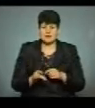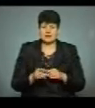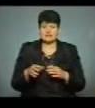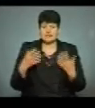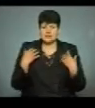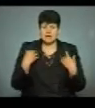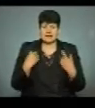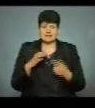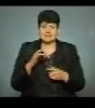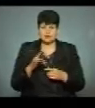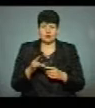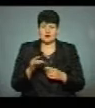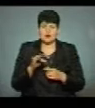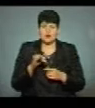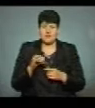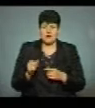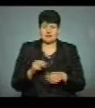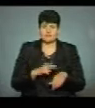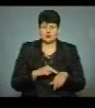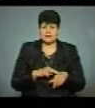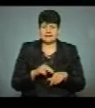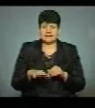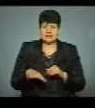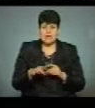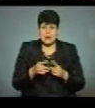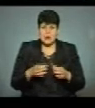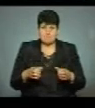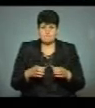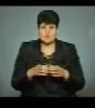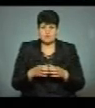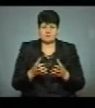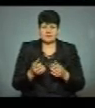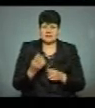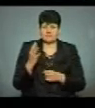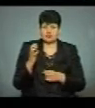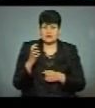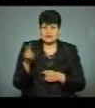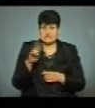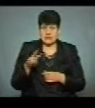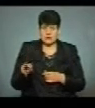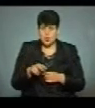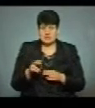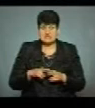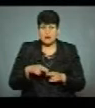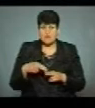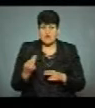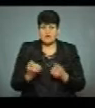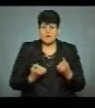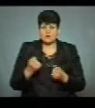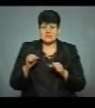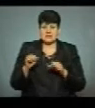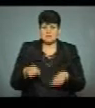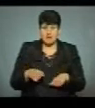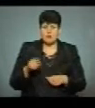начальник сектору реагування патрульної поліції та територіального підрозділу взяв $400 за повернення водійських прав.